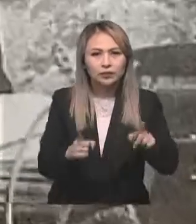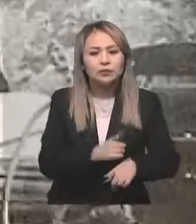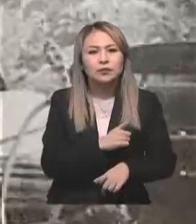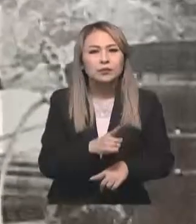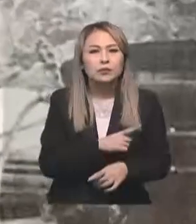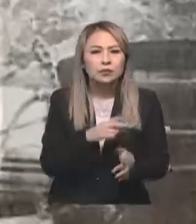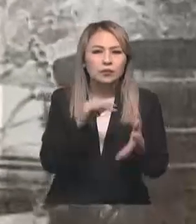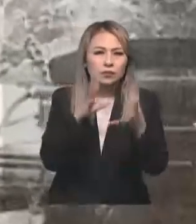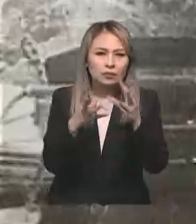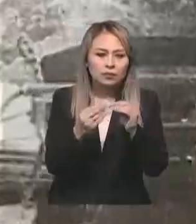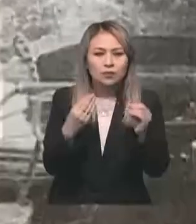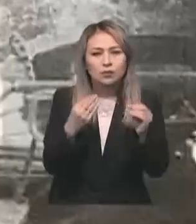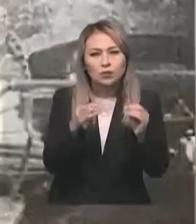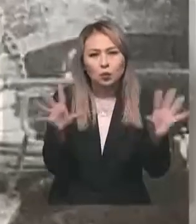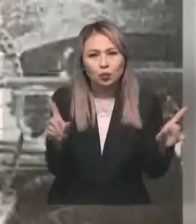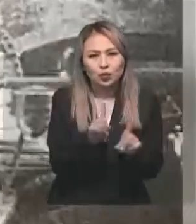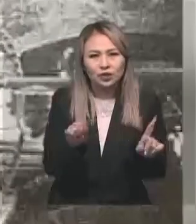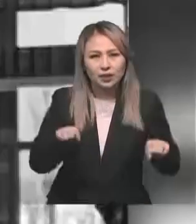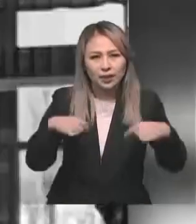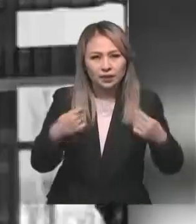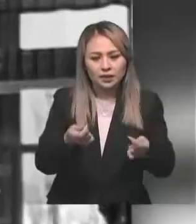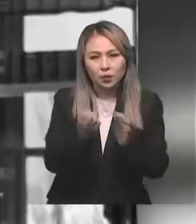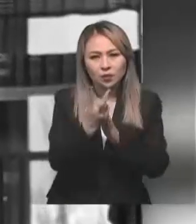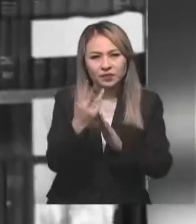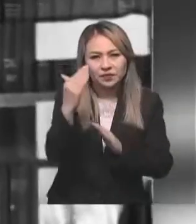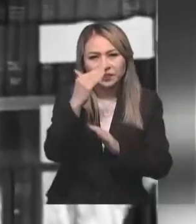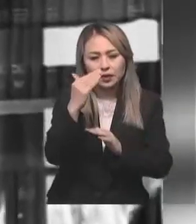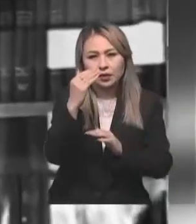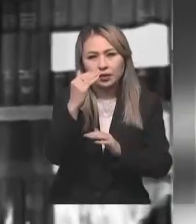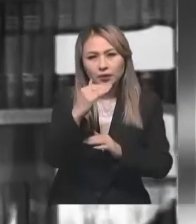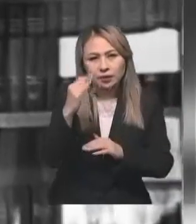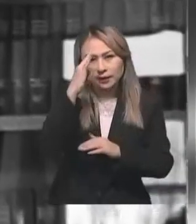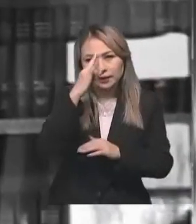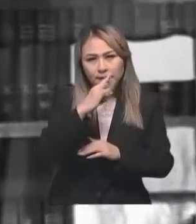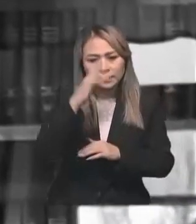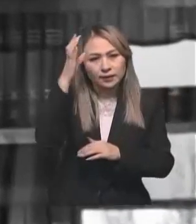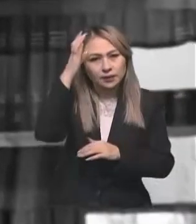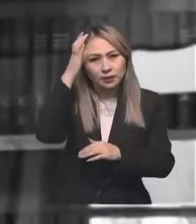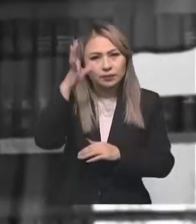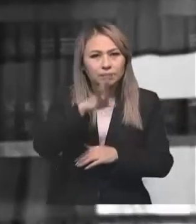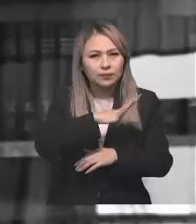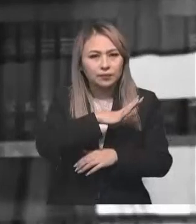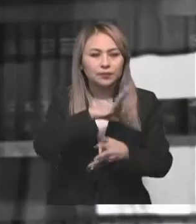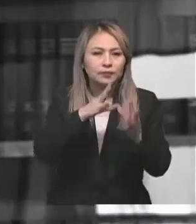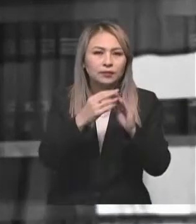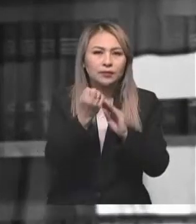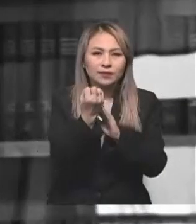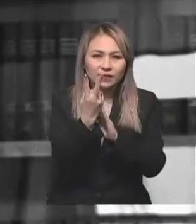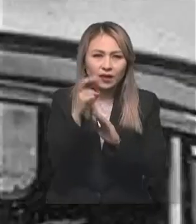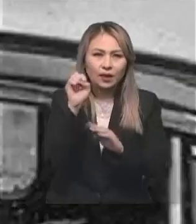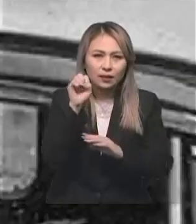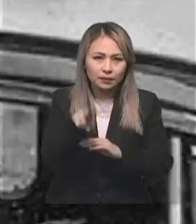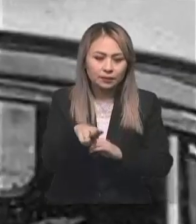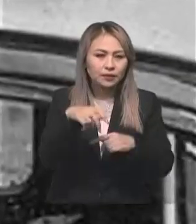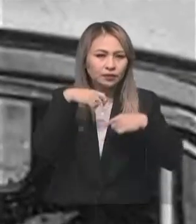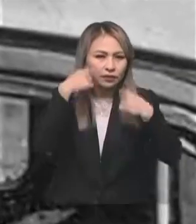туыстары шебердің құнды заттарын музейге тапсырды. 12 сәуірде Қазақстан ғылым академиясының тұңғыш президенті Қаныш